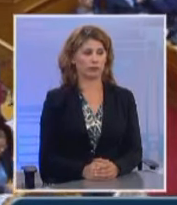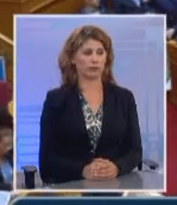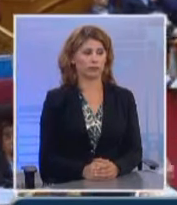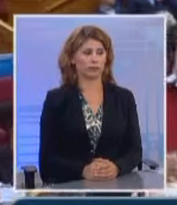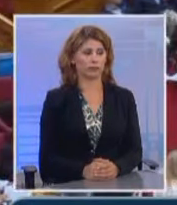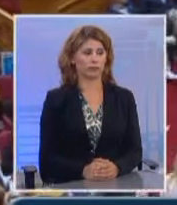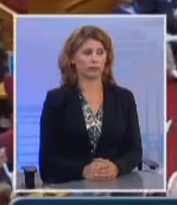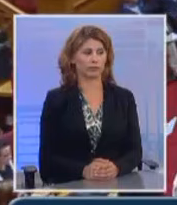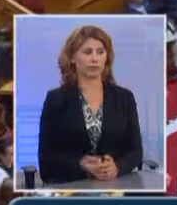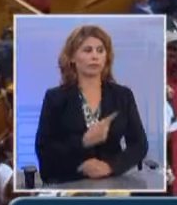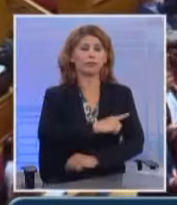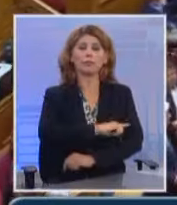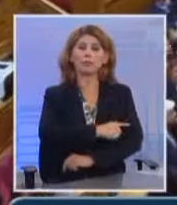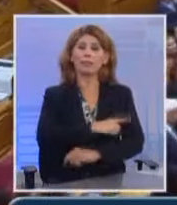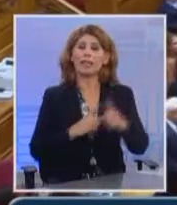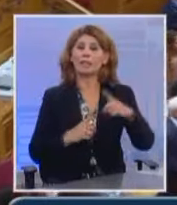η ιατρική και τεχνική ομάδα